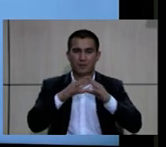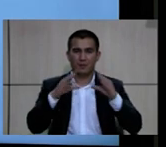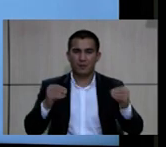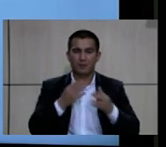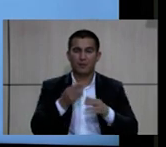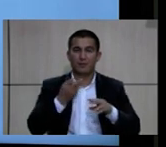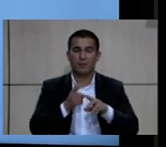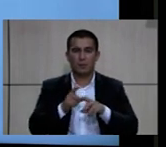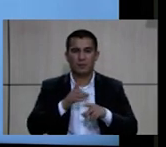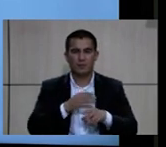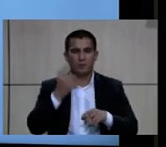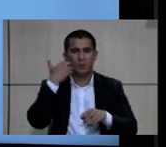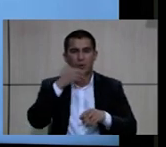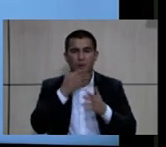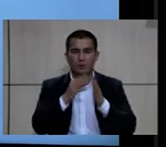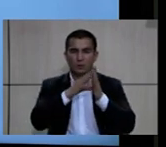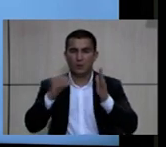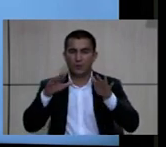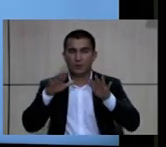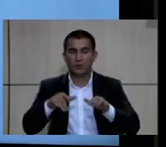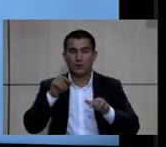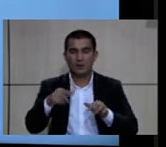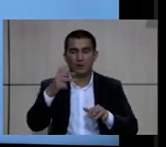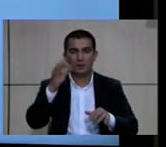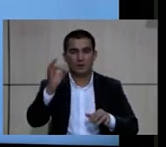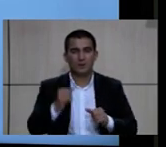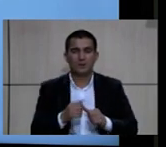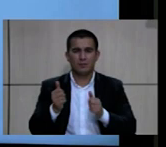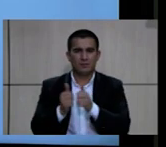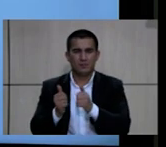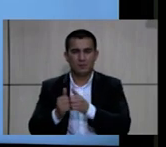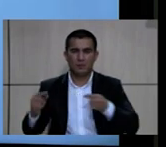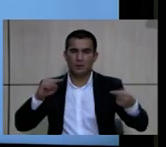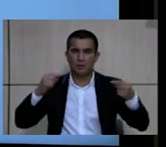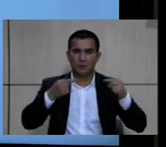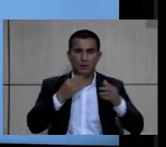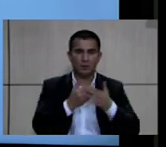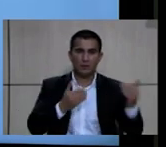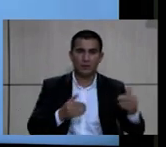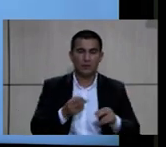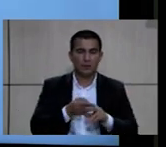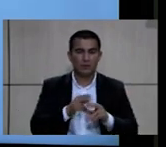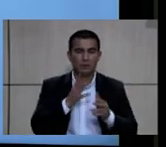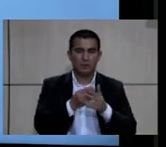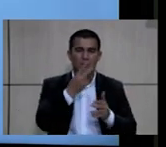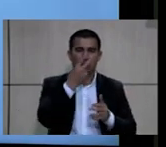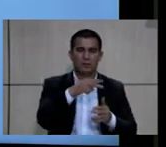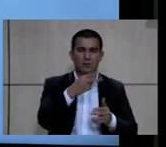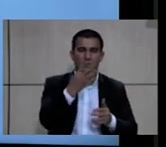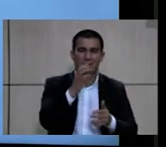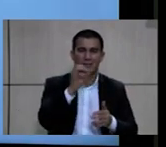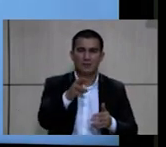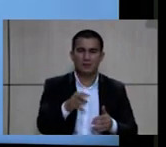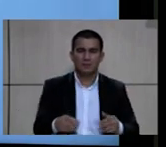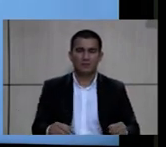o'tkir burchagining biri 30 gradusga teng. 30 gradus burchak qarshisidagi katetimiz 24